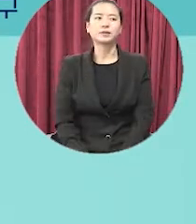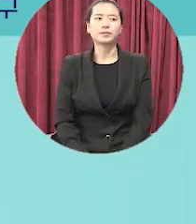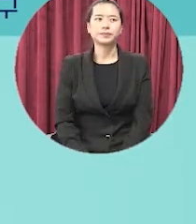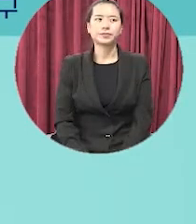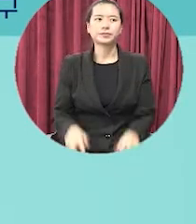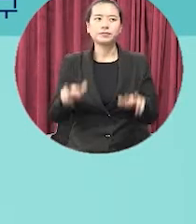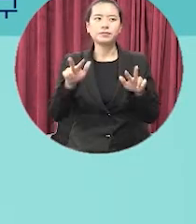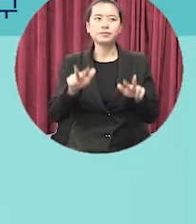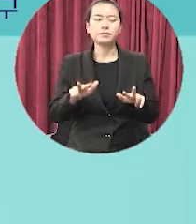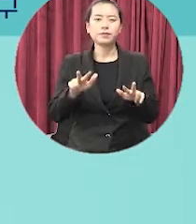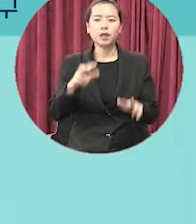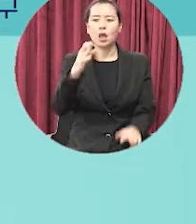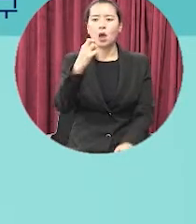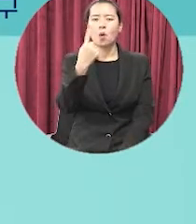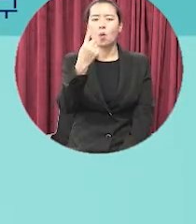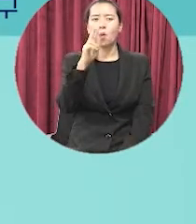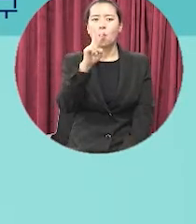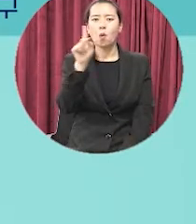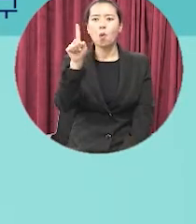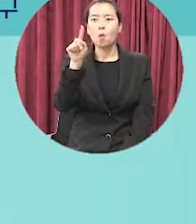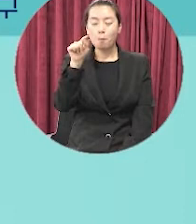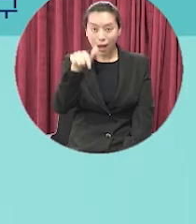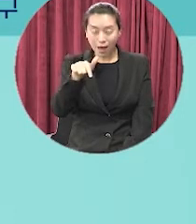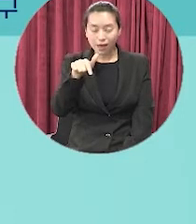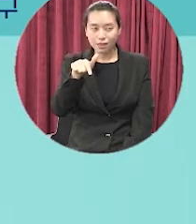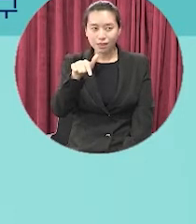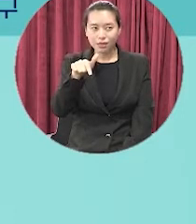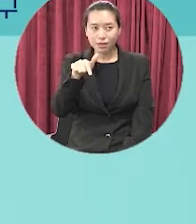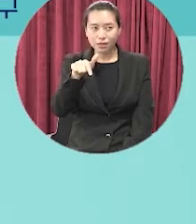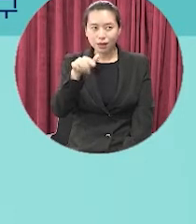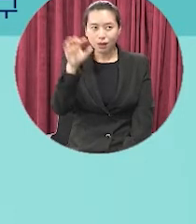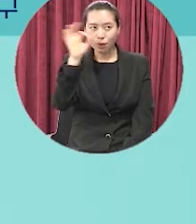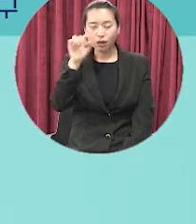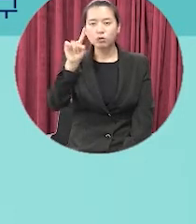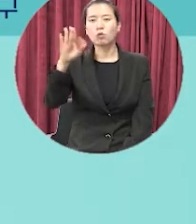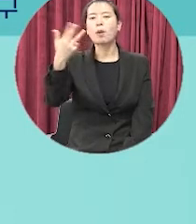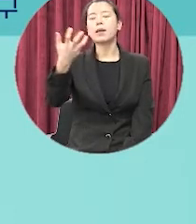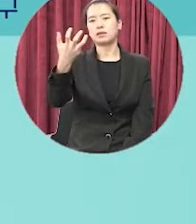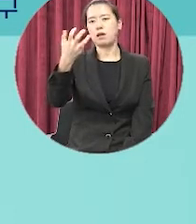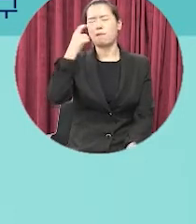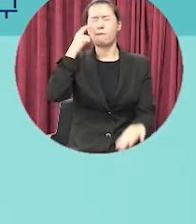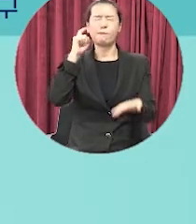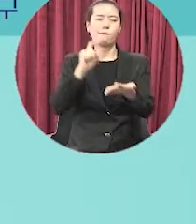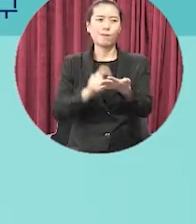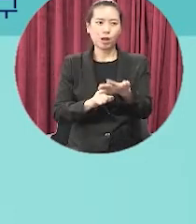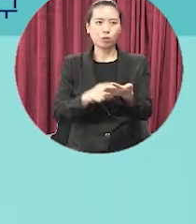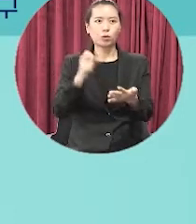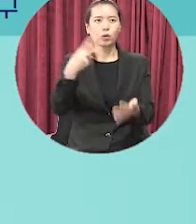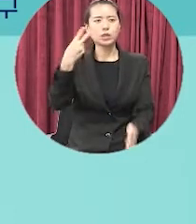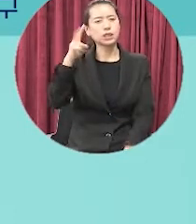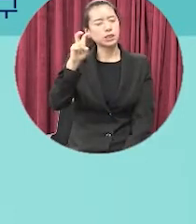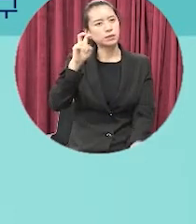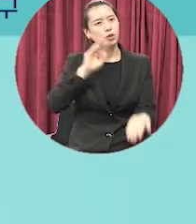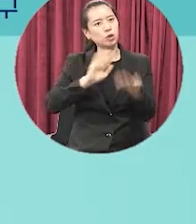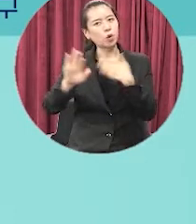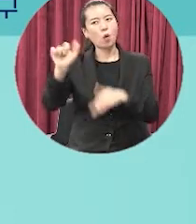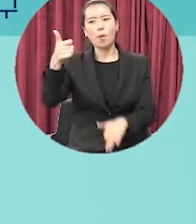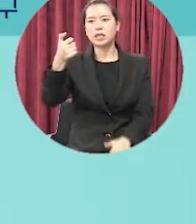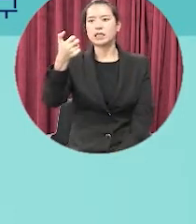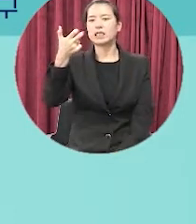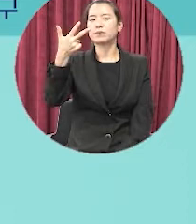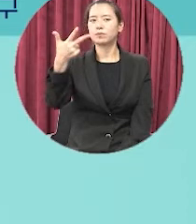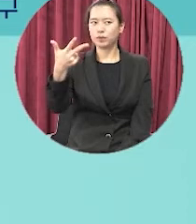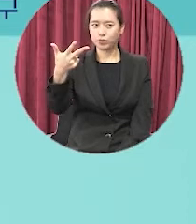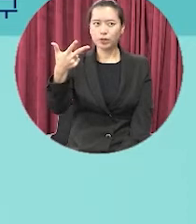어 어 막 음악으로 이제 검색을 했을 때 한 1980 개 정도 논문이 나오고요 그 다음에 2020년 유로 5 175개